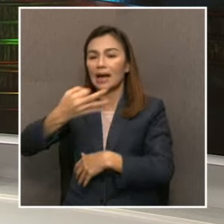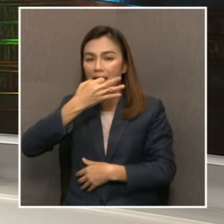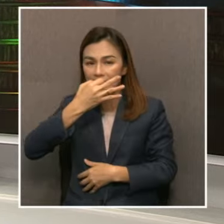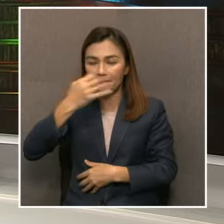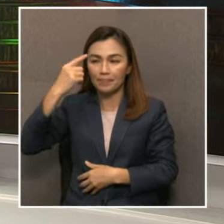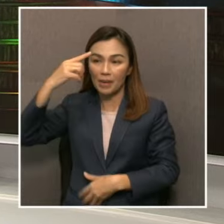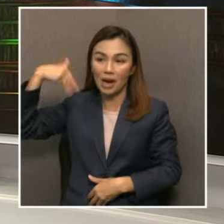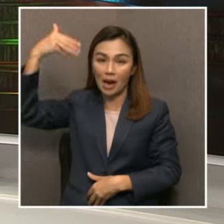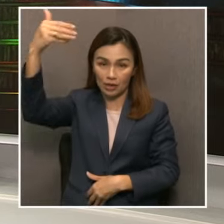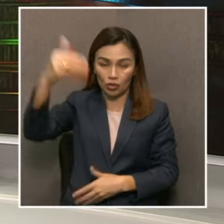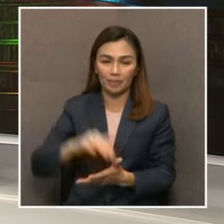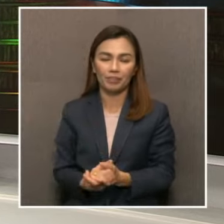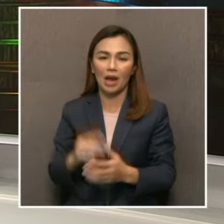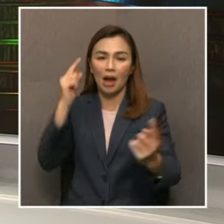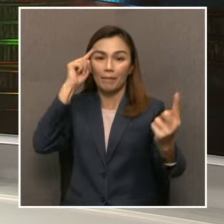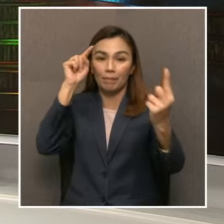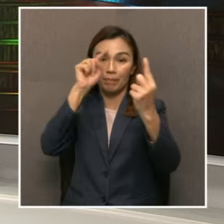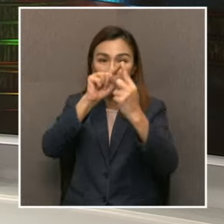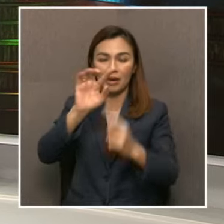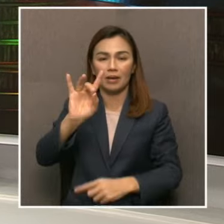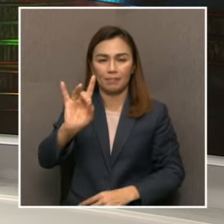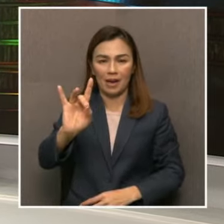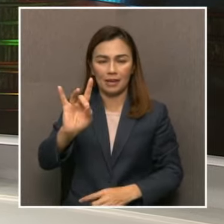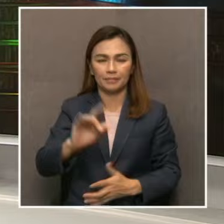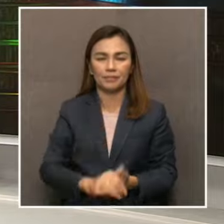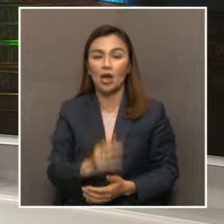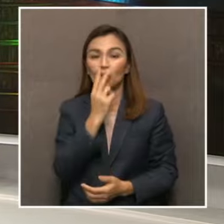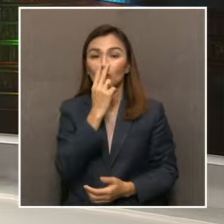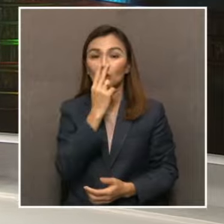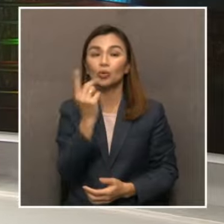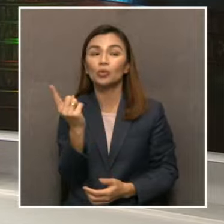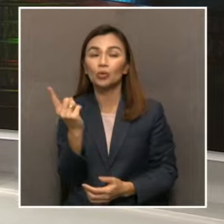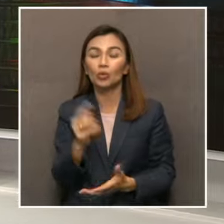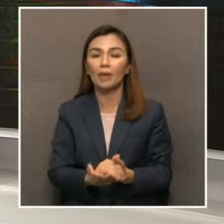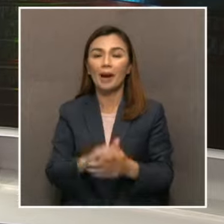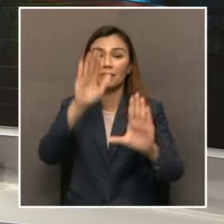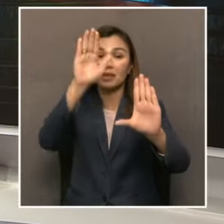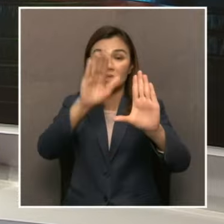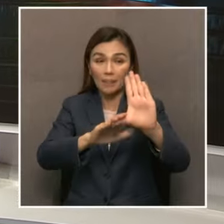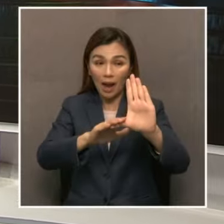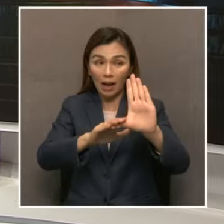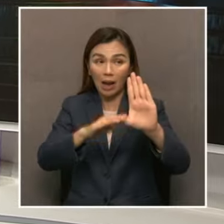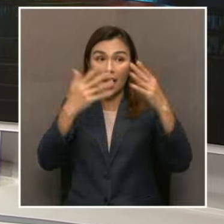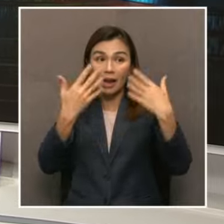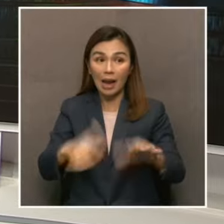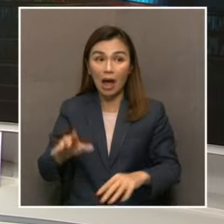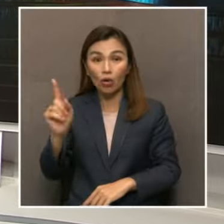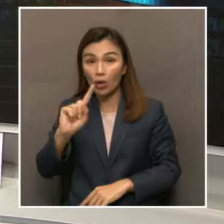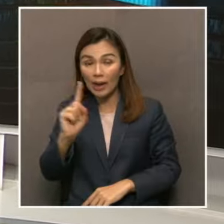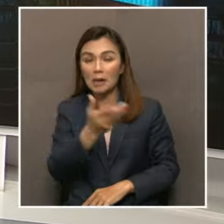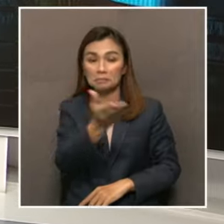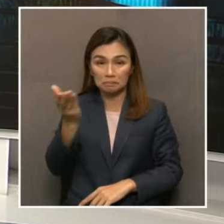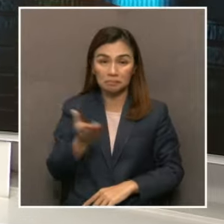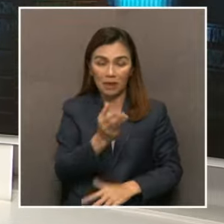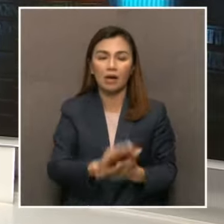นี่คือเป้าหมายสำคัญ8ประการด้วยกันนะครับคราวนี้มาไล่เรียงไทม์ไลน์กันหน่อยนะครับได้ลงทะเบียนผ่านแอปพลิเคชันทางรัฐกันแล้วหรือยังครับเพราะว่านี่เป็นช่อง